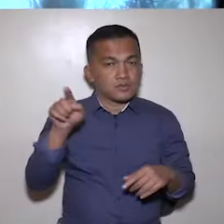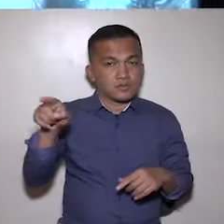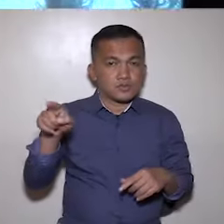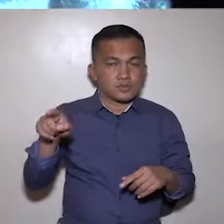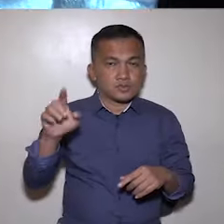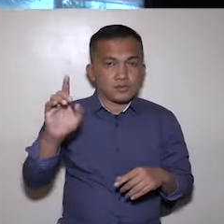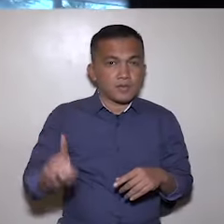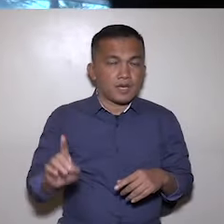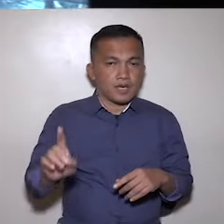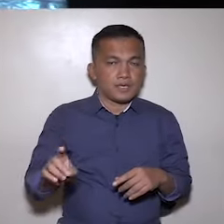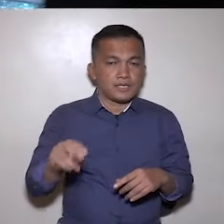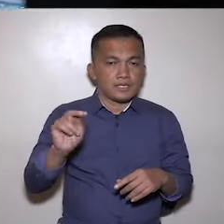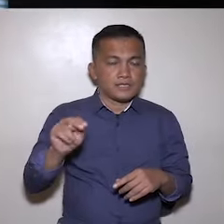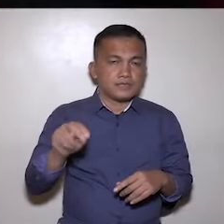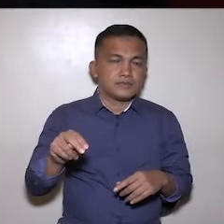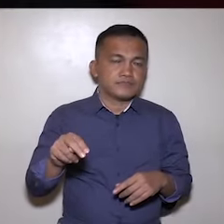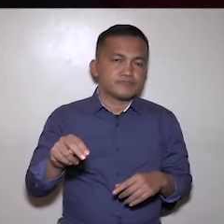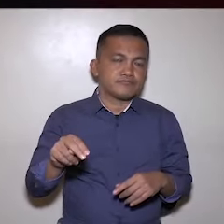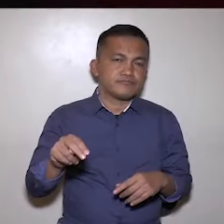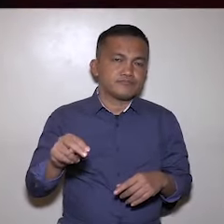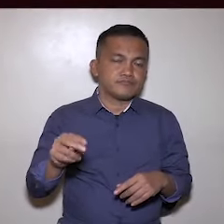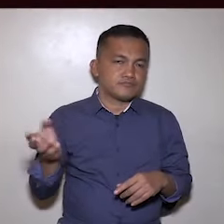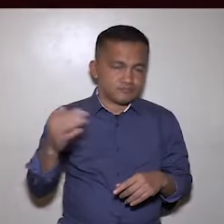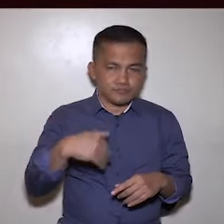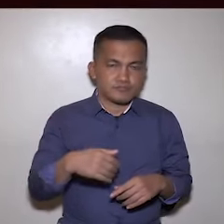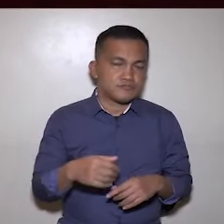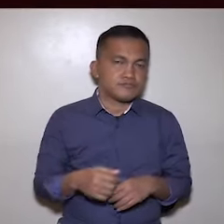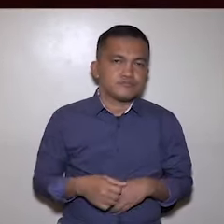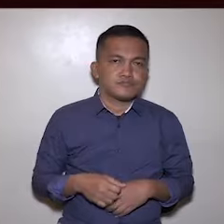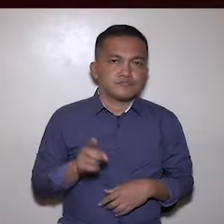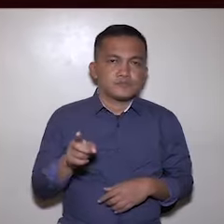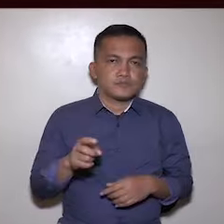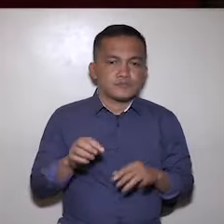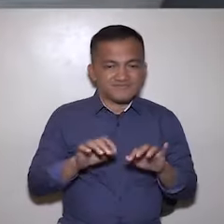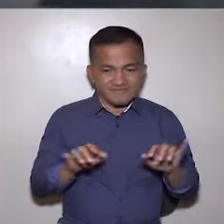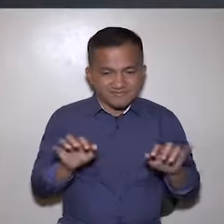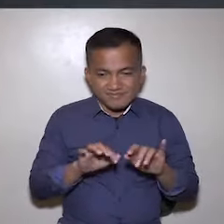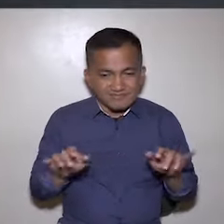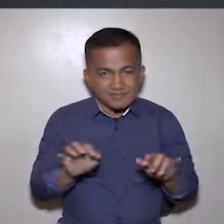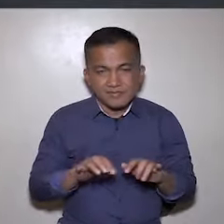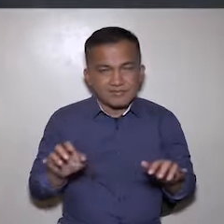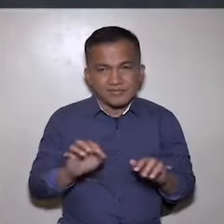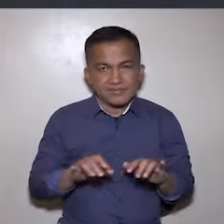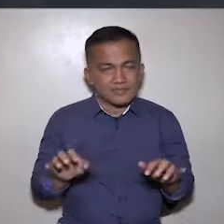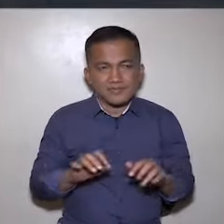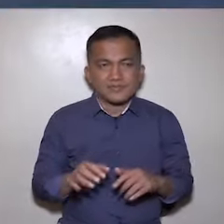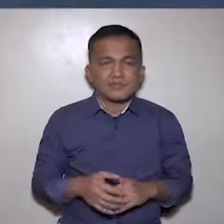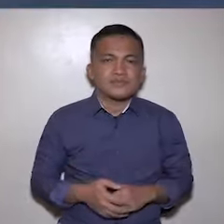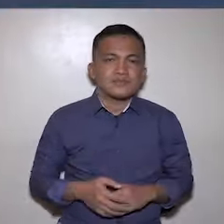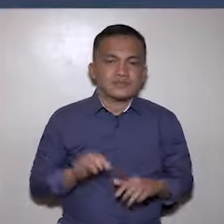may mga bata po doon sa baba. Kailangan natin matulungan.